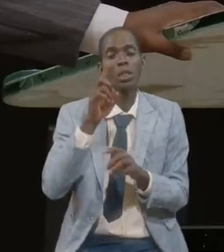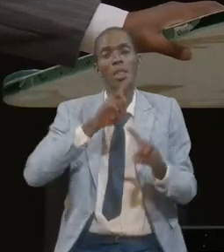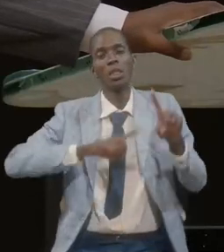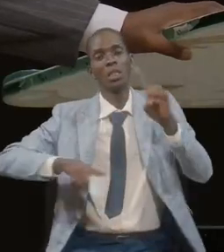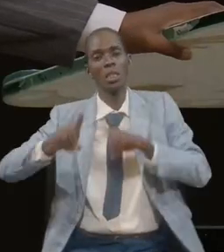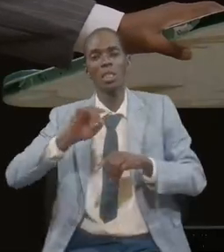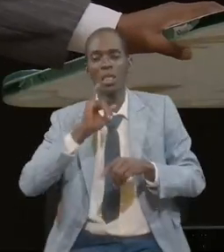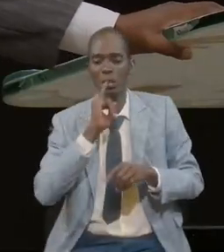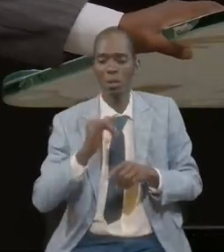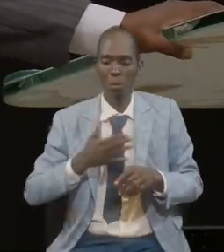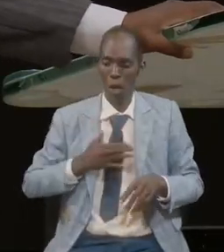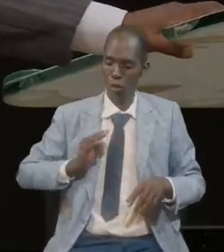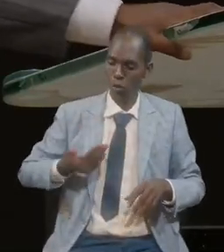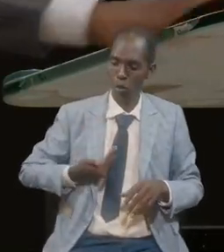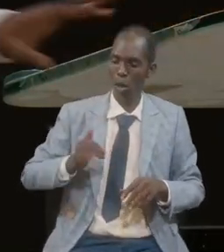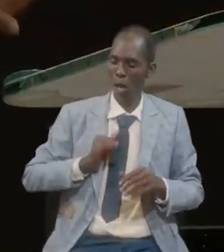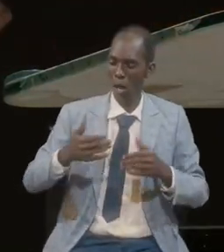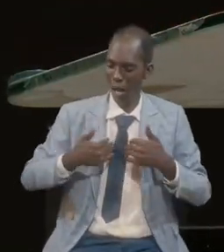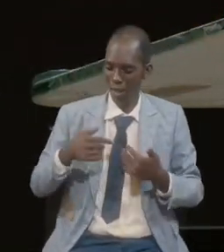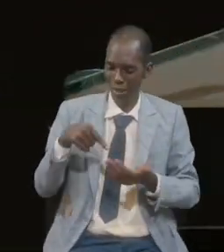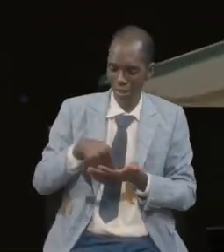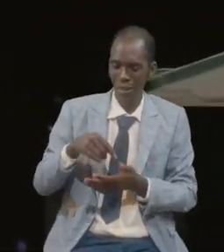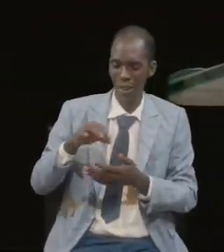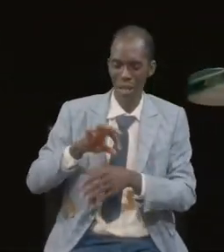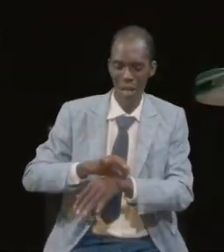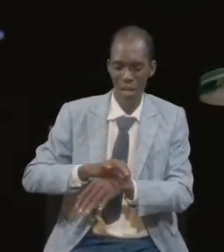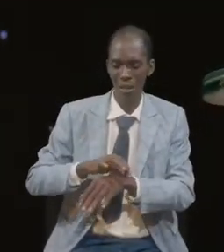ce bien matériel. Maintenant, voilà ce qu'il a dit.